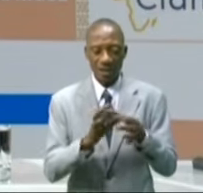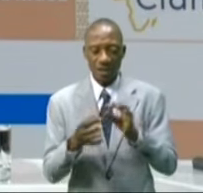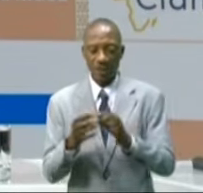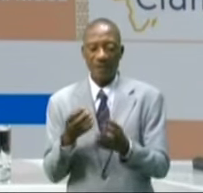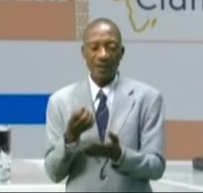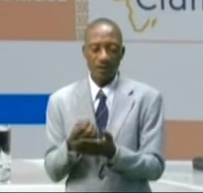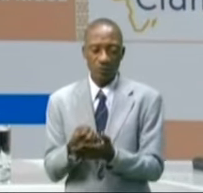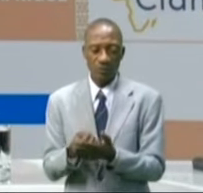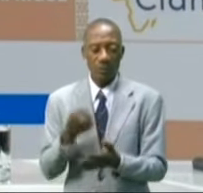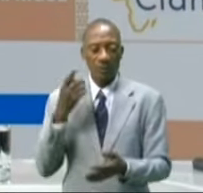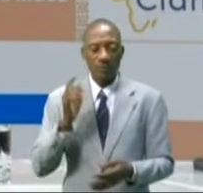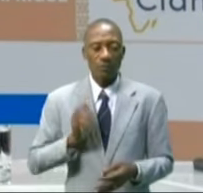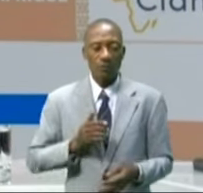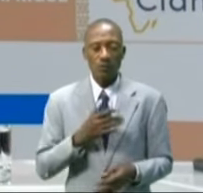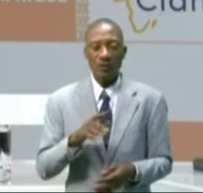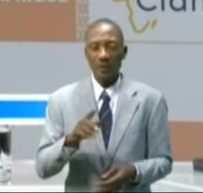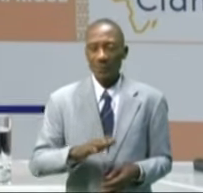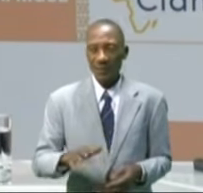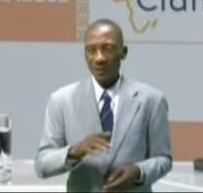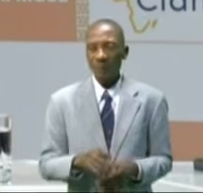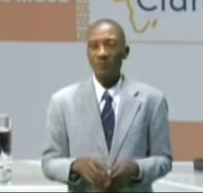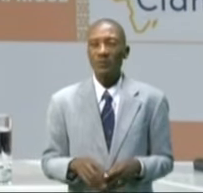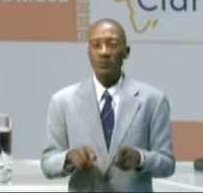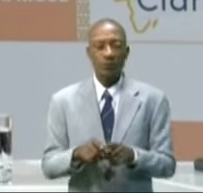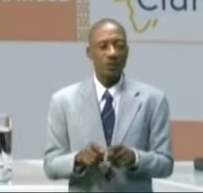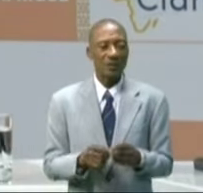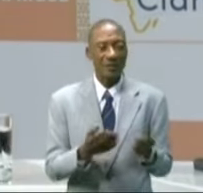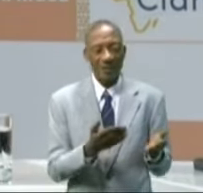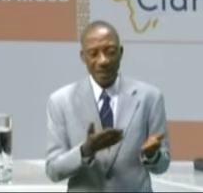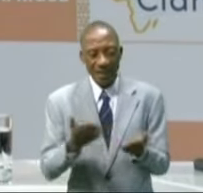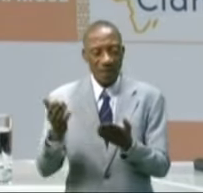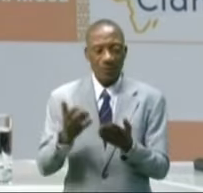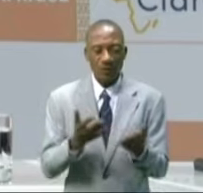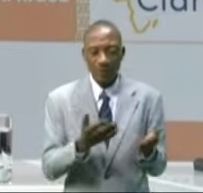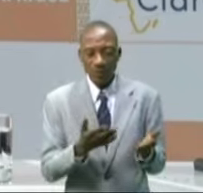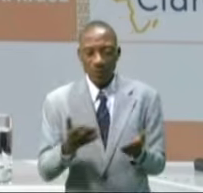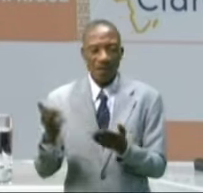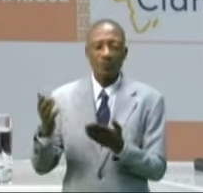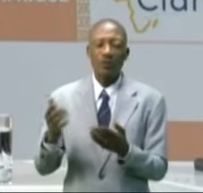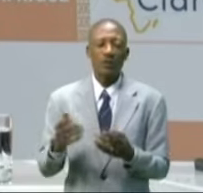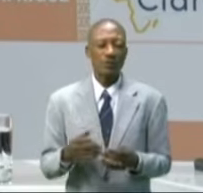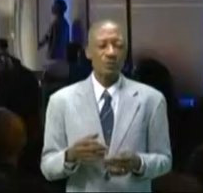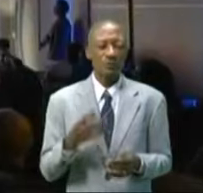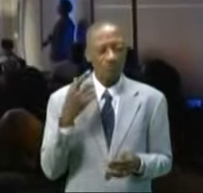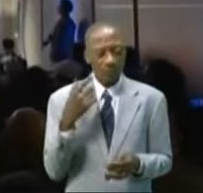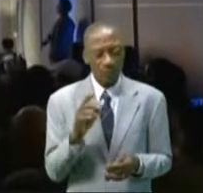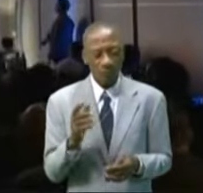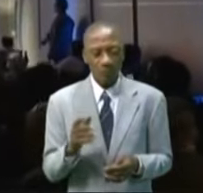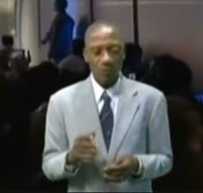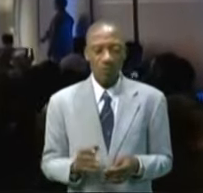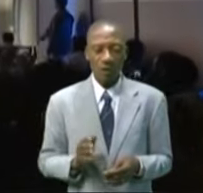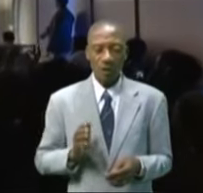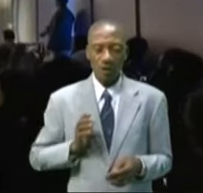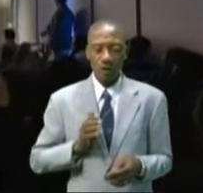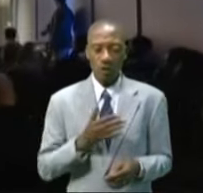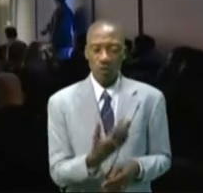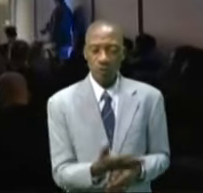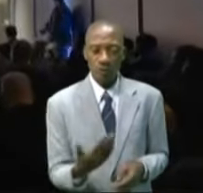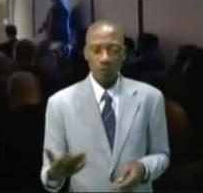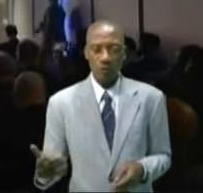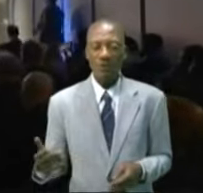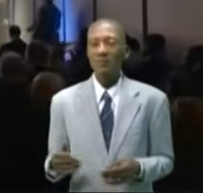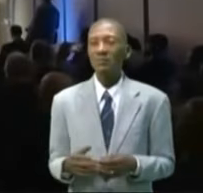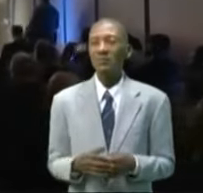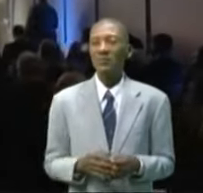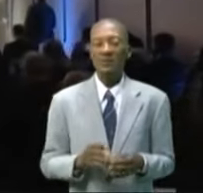le fait qu'il faut avoir de l'exportation des produits bruts. Ça, c'est fini, cette histoire. Il faudrait que nous puissions avoir une création de chaîne de